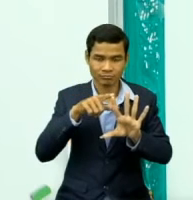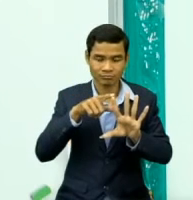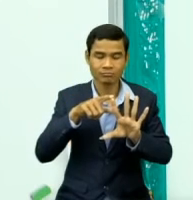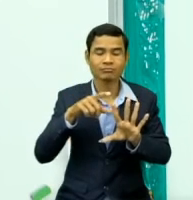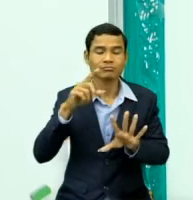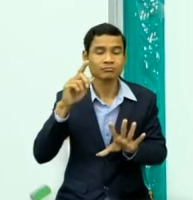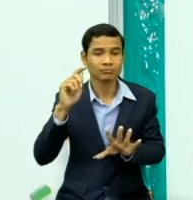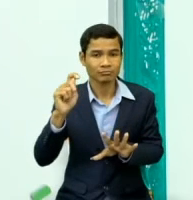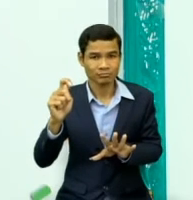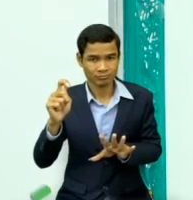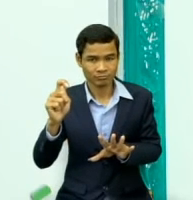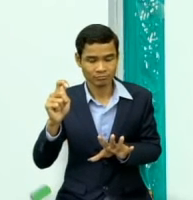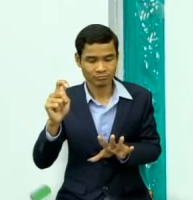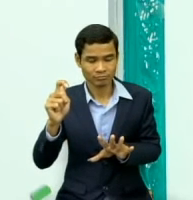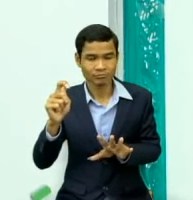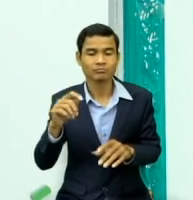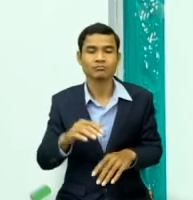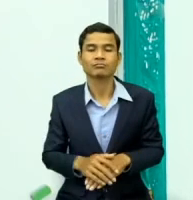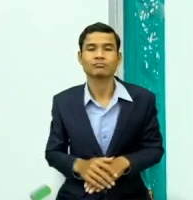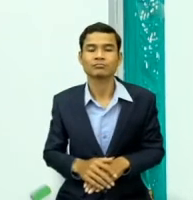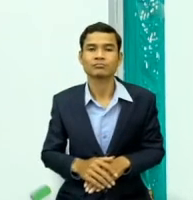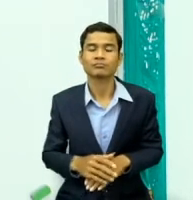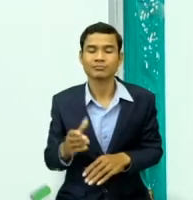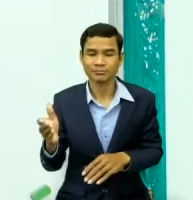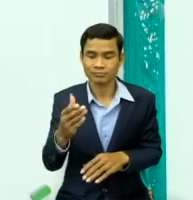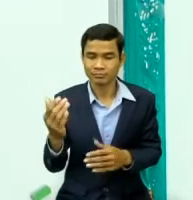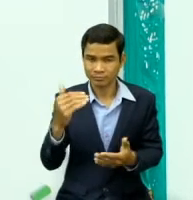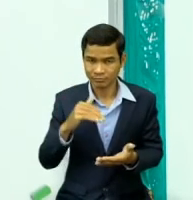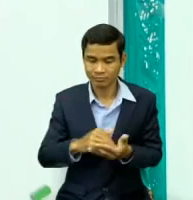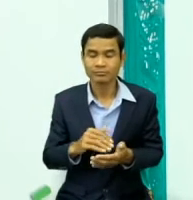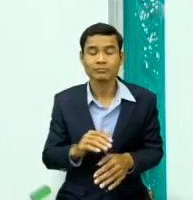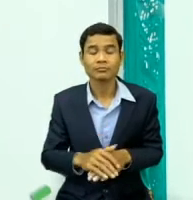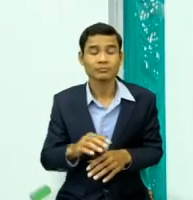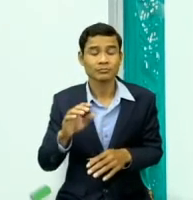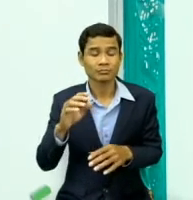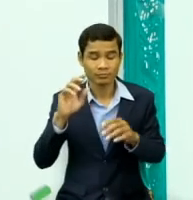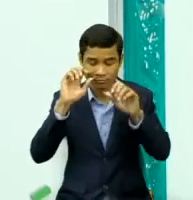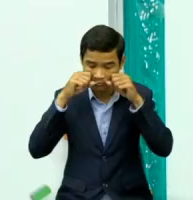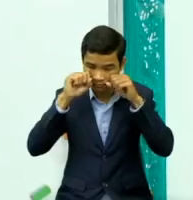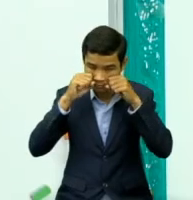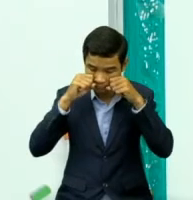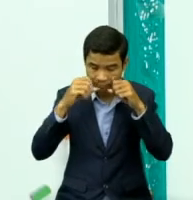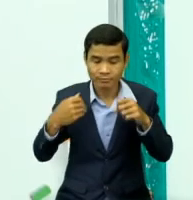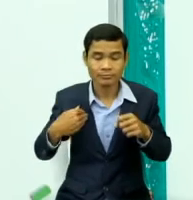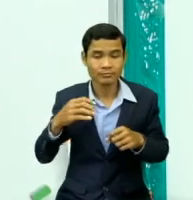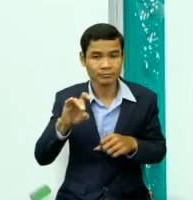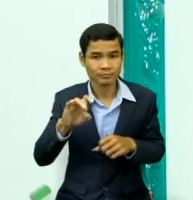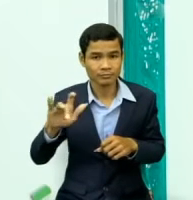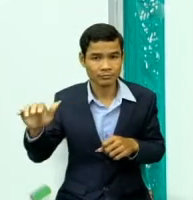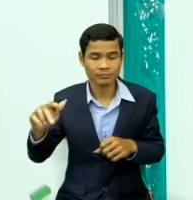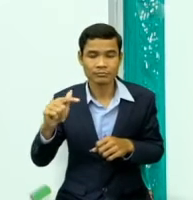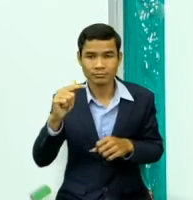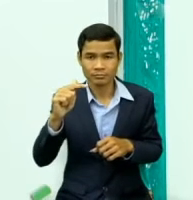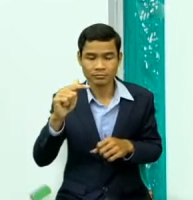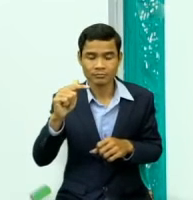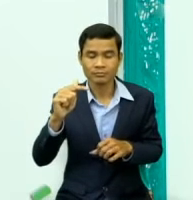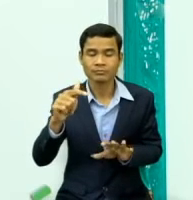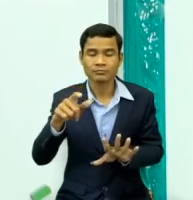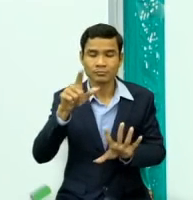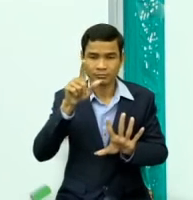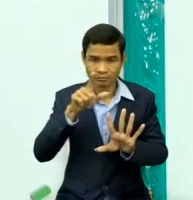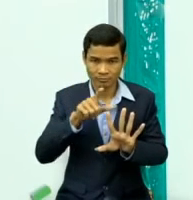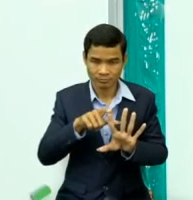pí nắng rờ chà mà đoàn tít ngay ngó cư miền ạ à, xó